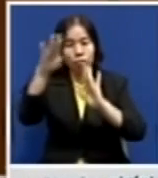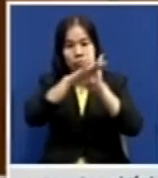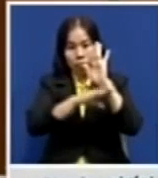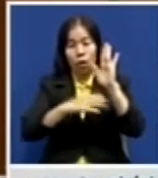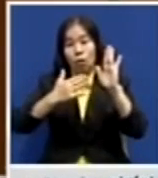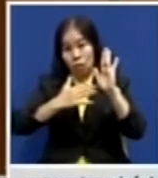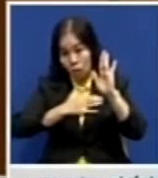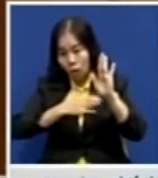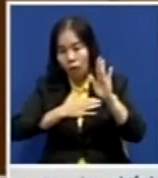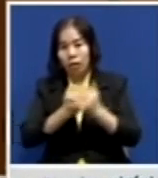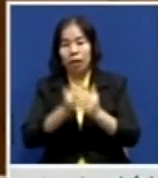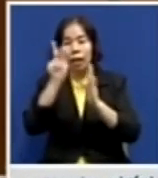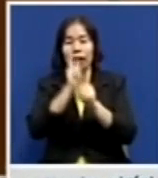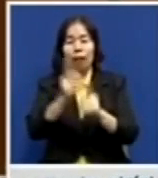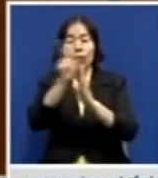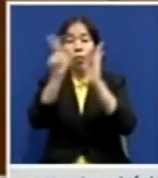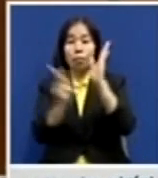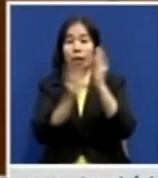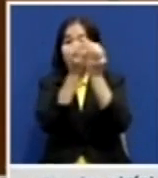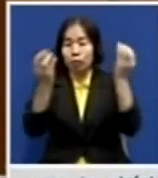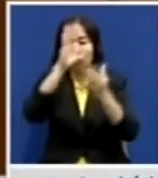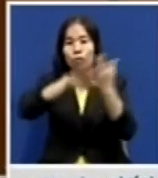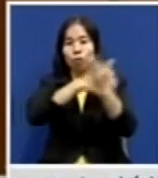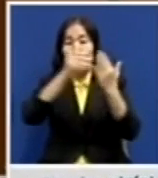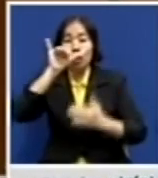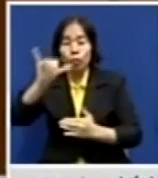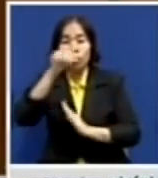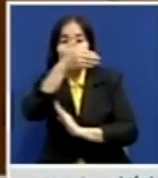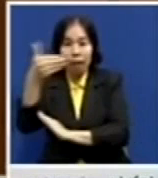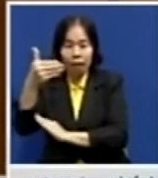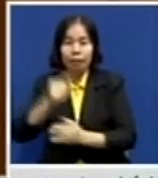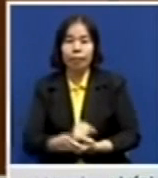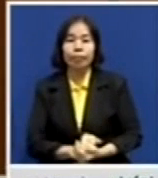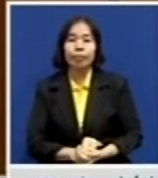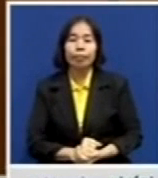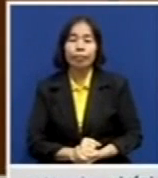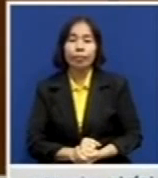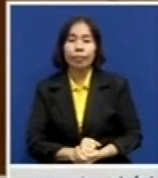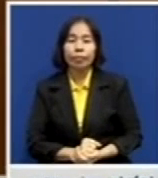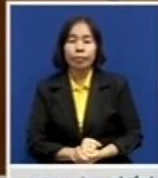ของรัฐธรรมนูญแห่งราชอาณาจักรไทยยุทธศาสตร์ชาติแผนแม่บทแผนการปฏิรูปประเทศ